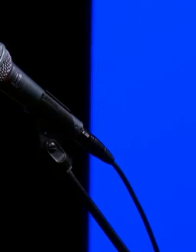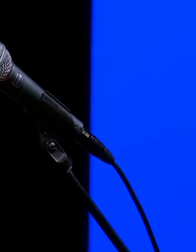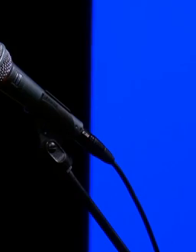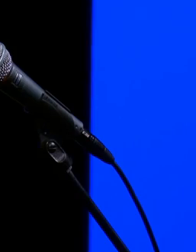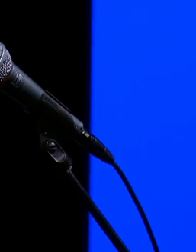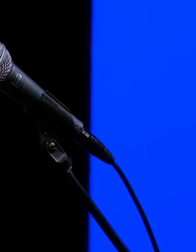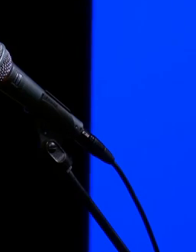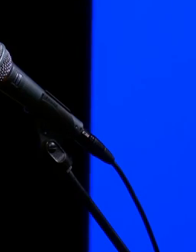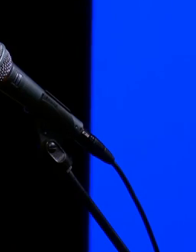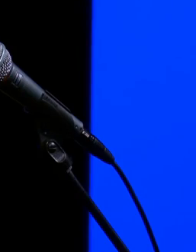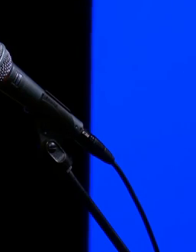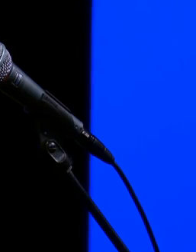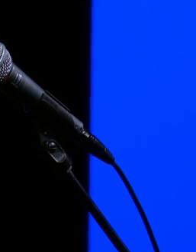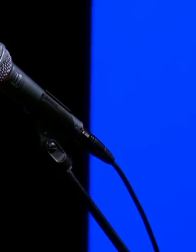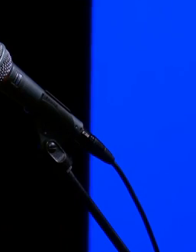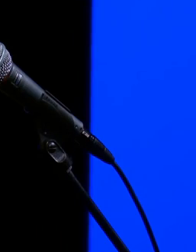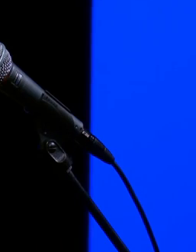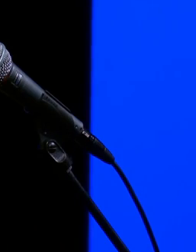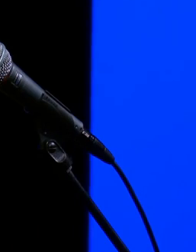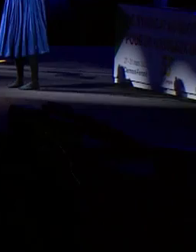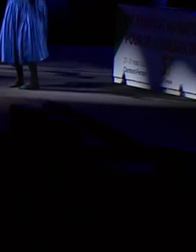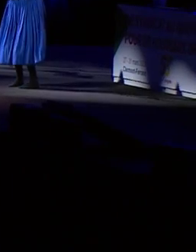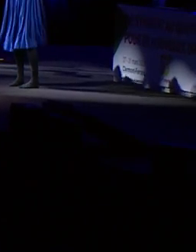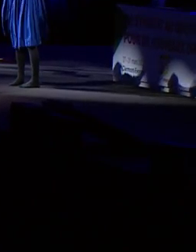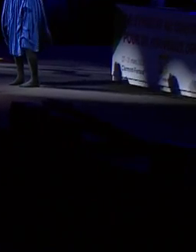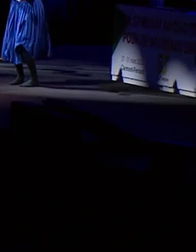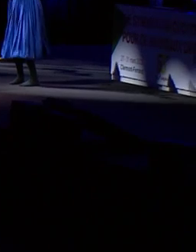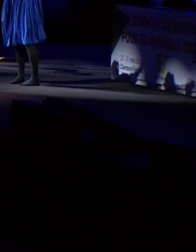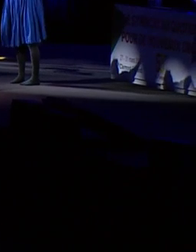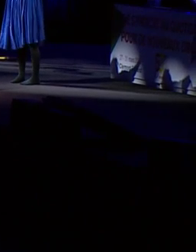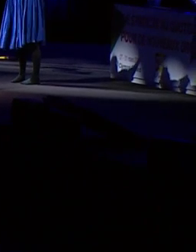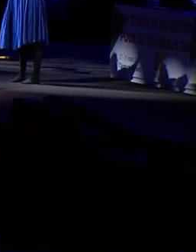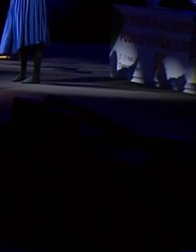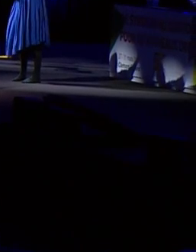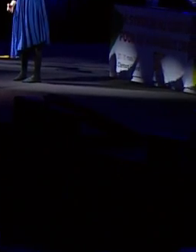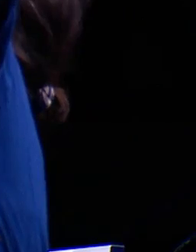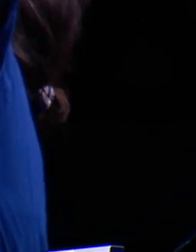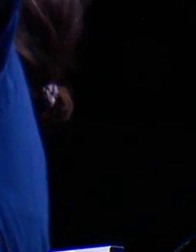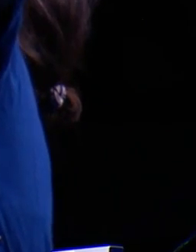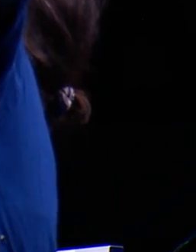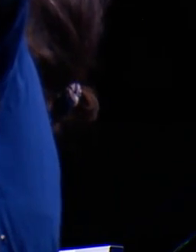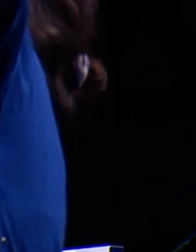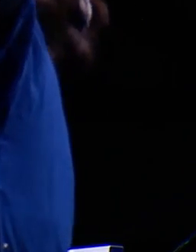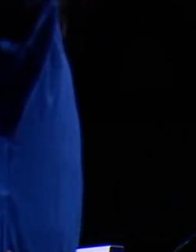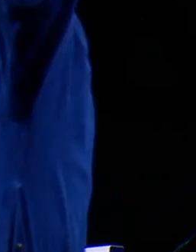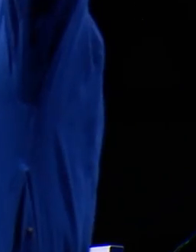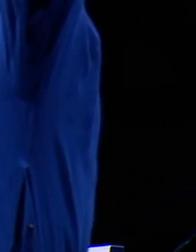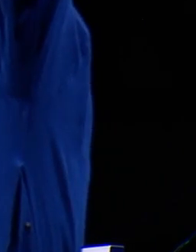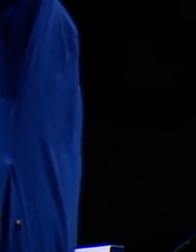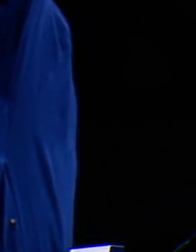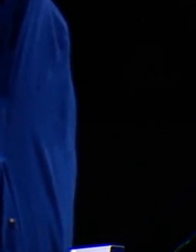Leur vertu est donc si fragile qu'ils ne peuvent voir un jupon s'affaiblir. Non, mais tu te rends